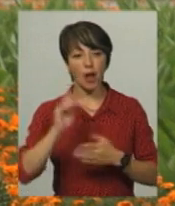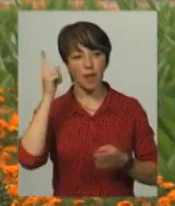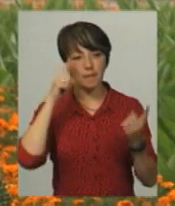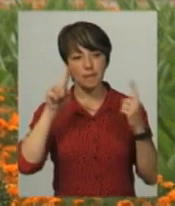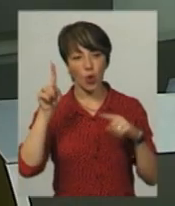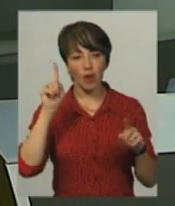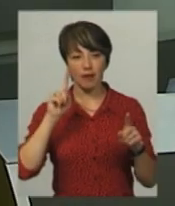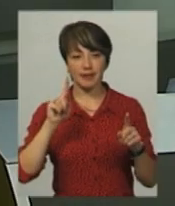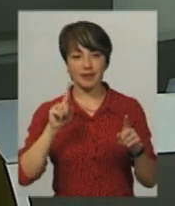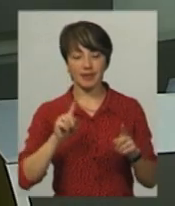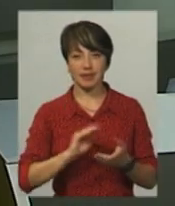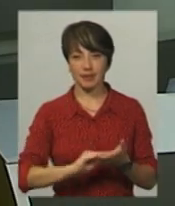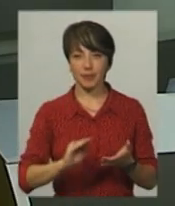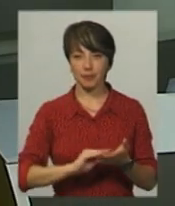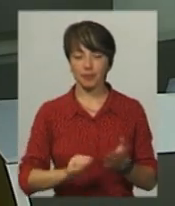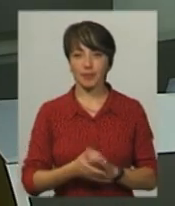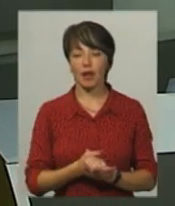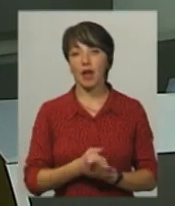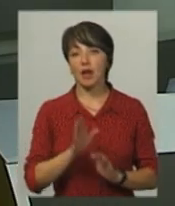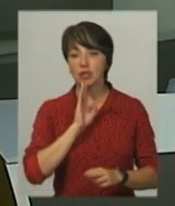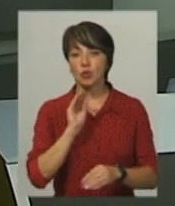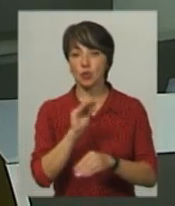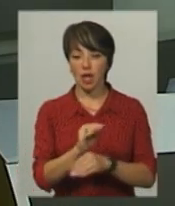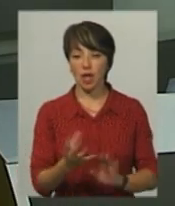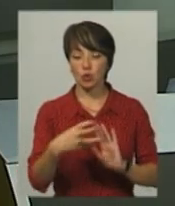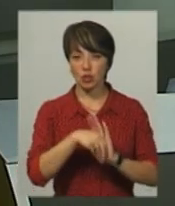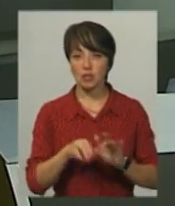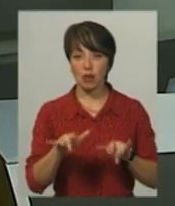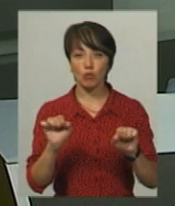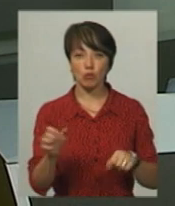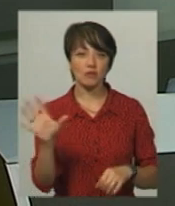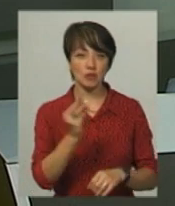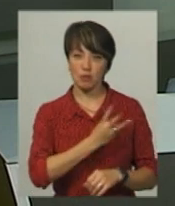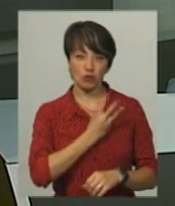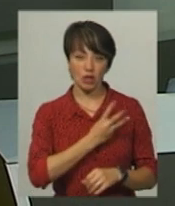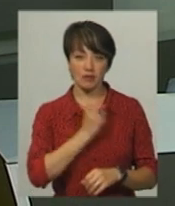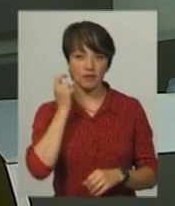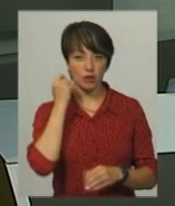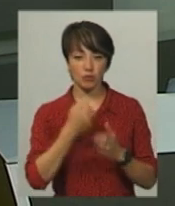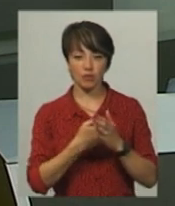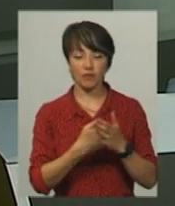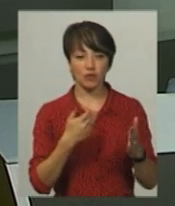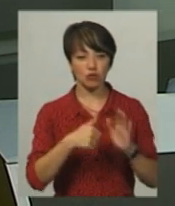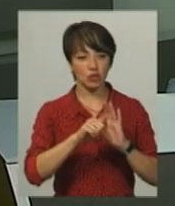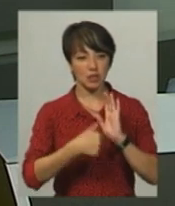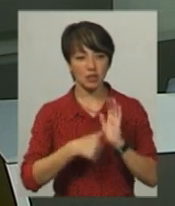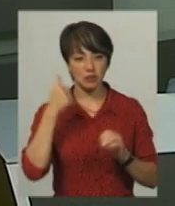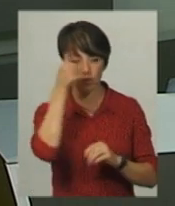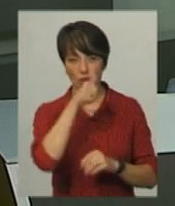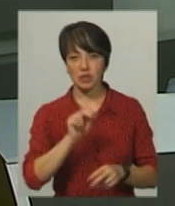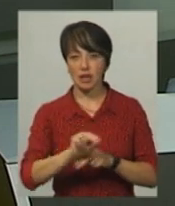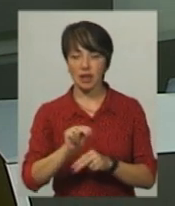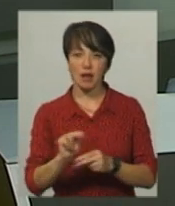покреативити. Олена Леос додає, долучитися до заходу можуть усі, бажаючи віком від 16 років.